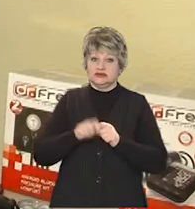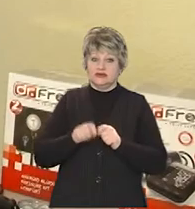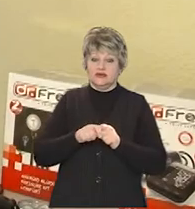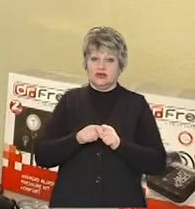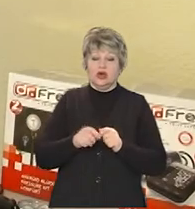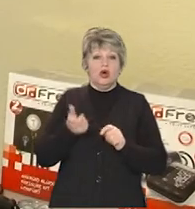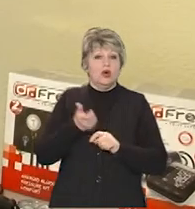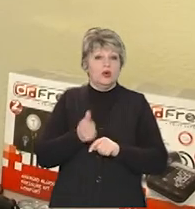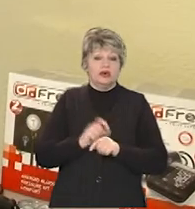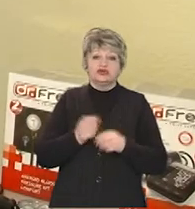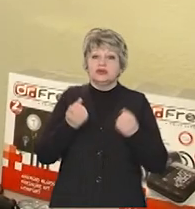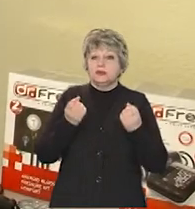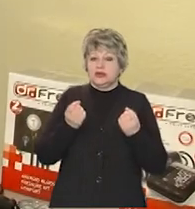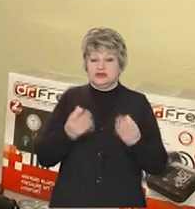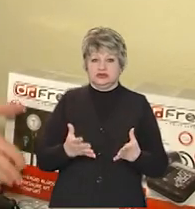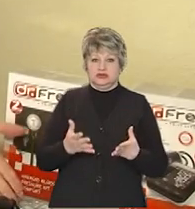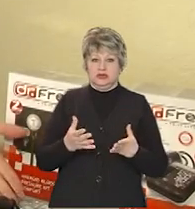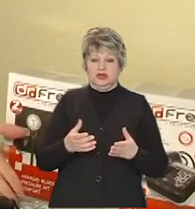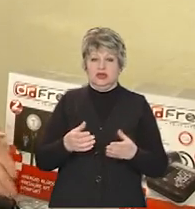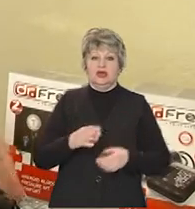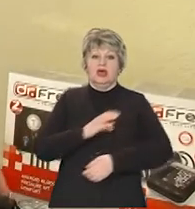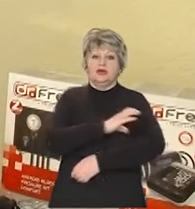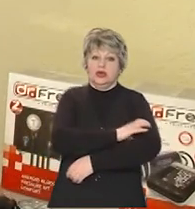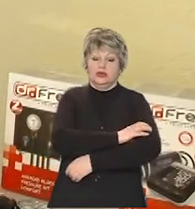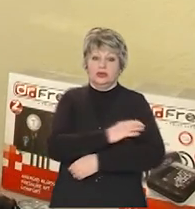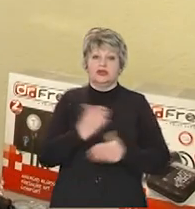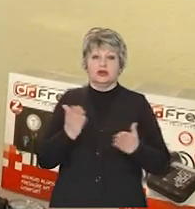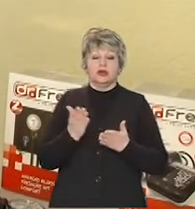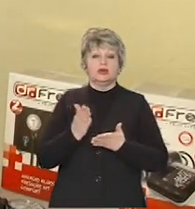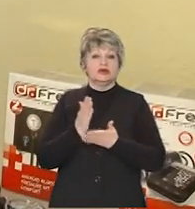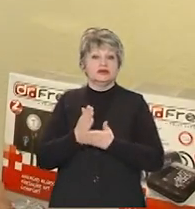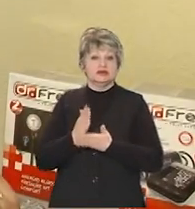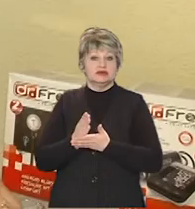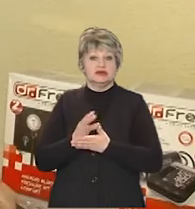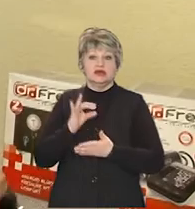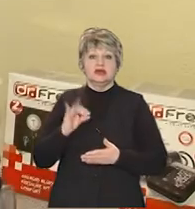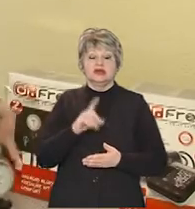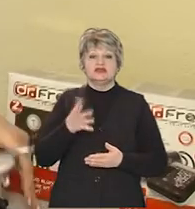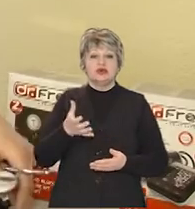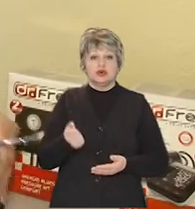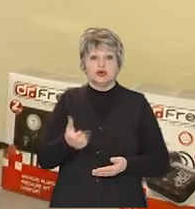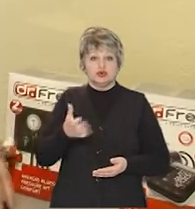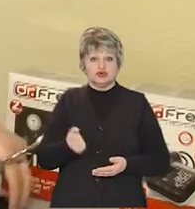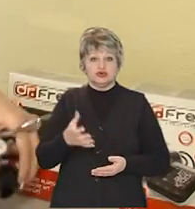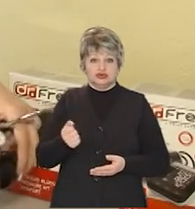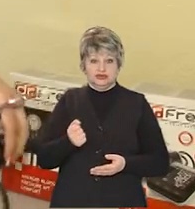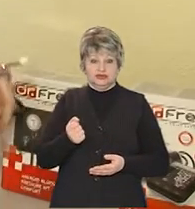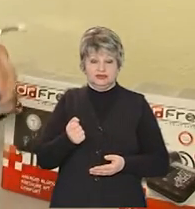артериального давления очень простой тонометр, который состоит из грушки,